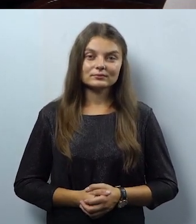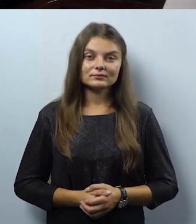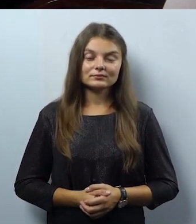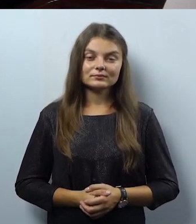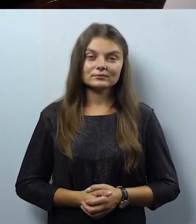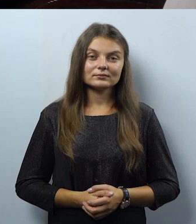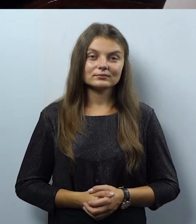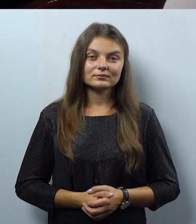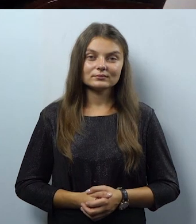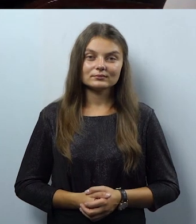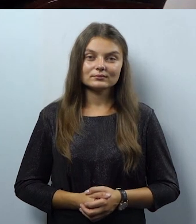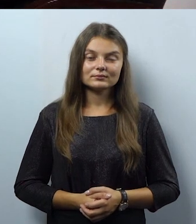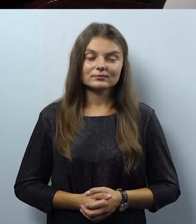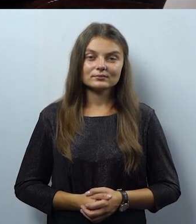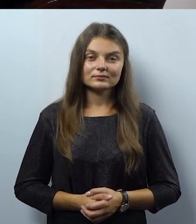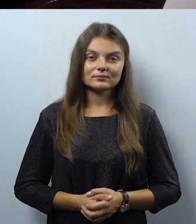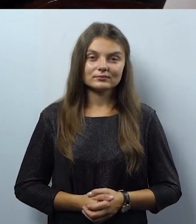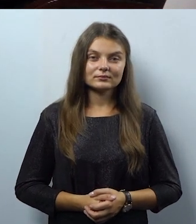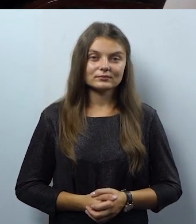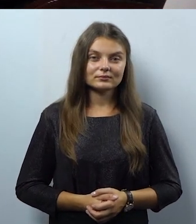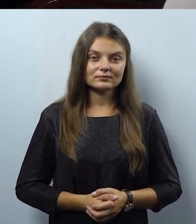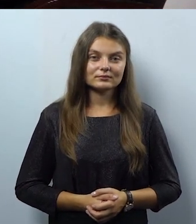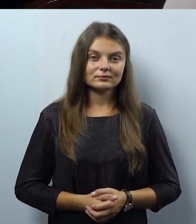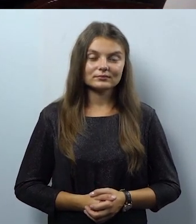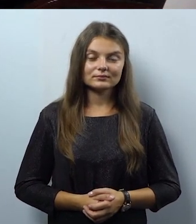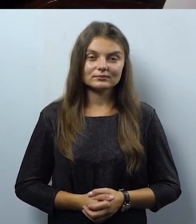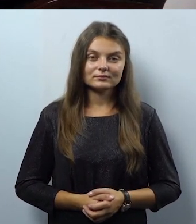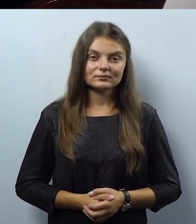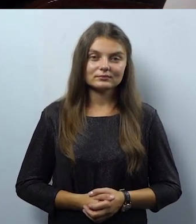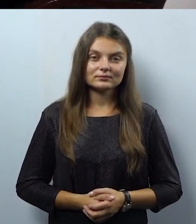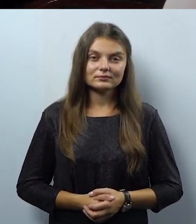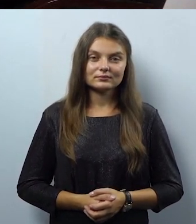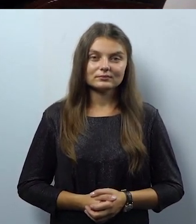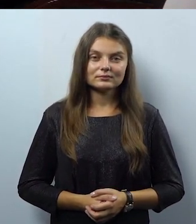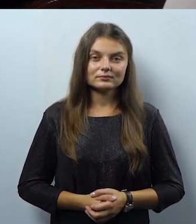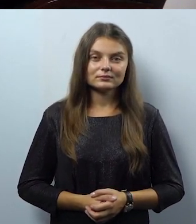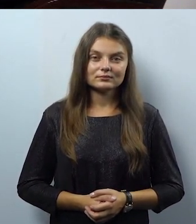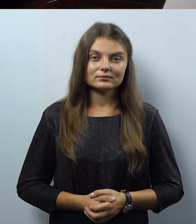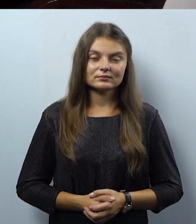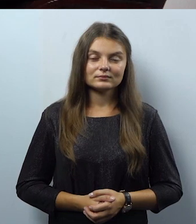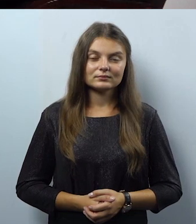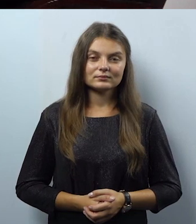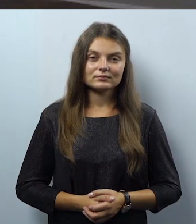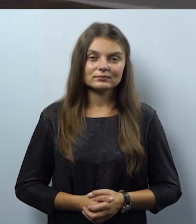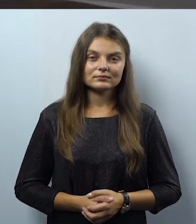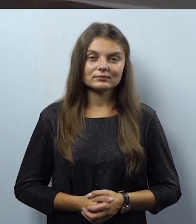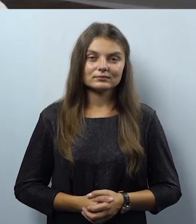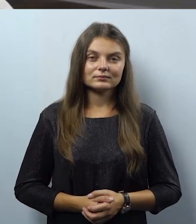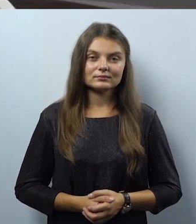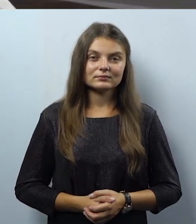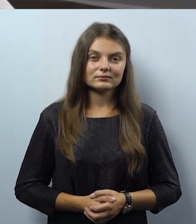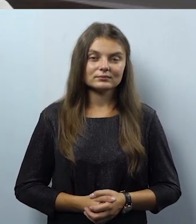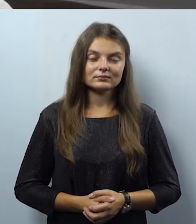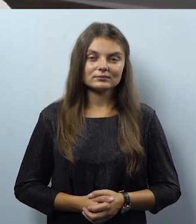«Батьківщина». Ігор Федорченко, кандидат в депутати до Бурштинської міської ради від Всеукраїнського об'єднання «Батьківщина». І Володимир Бернецький, теж кандидат в депутати до